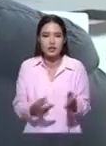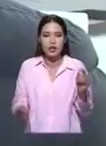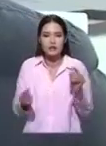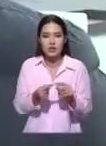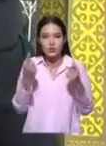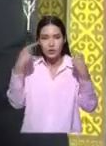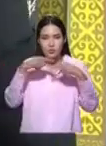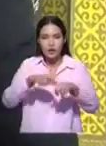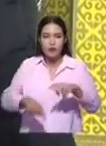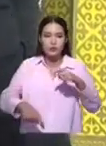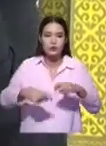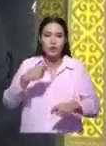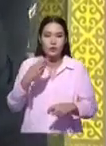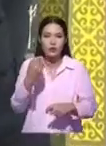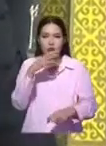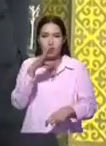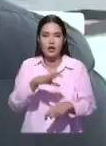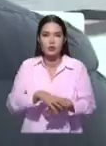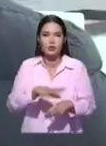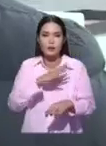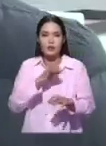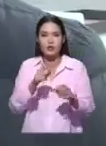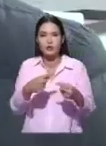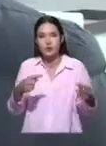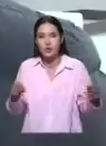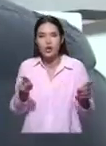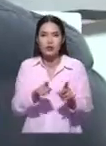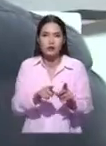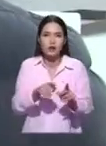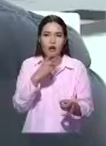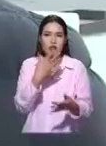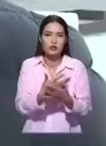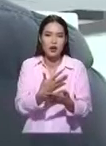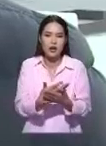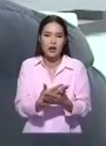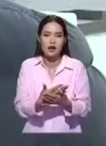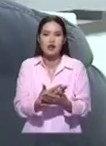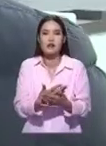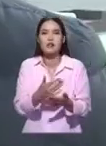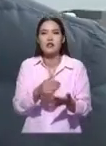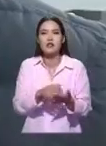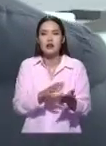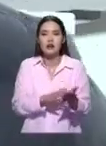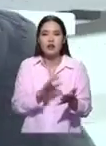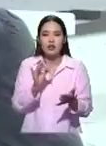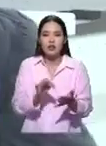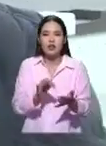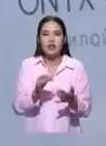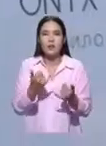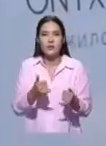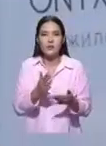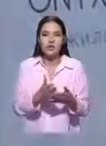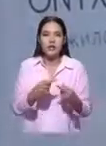проектным решениям и тому подобное. И данный вопрос является гражданско-правовым, договорными отношениями и регулируется в судебном